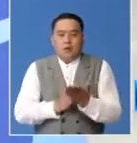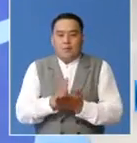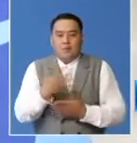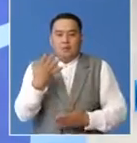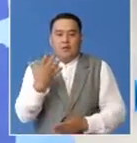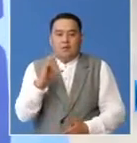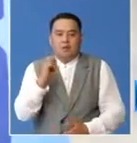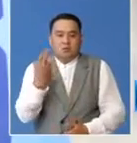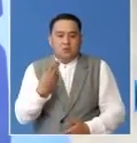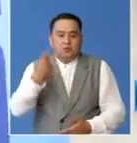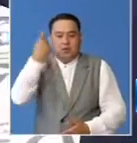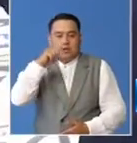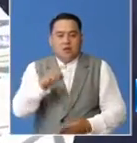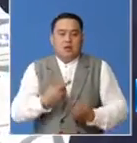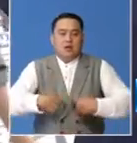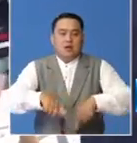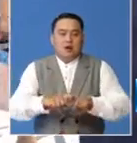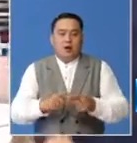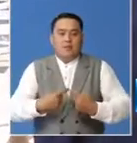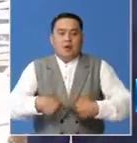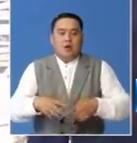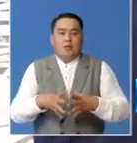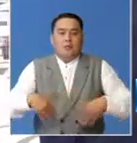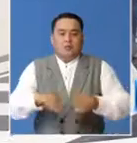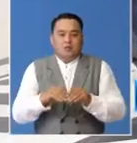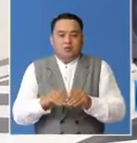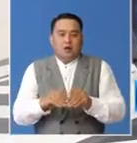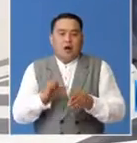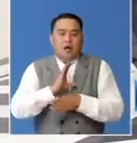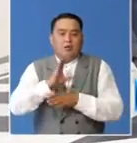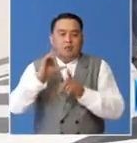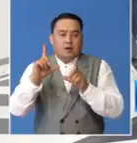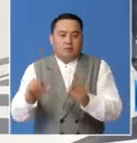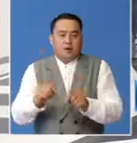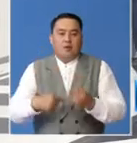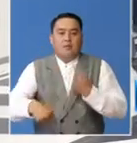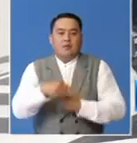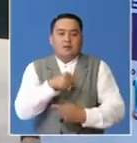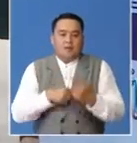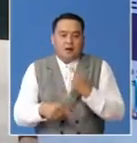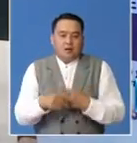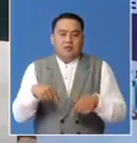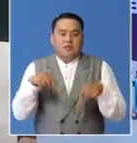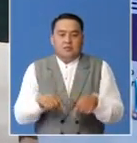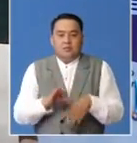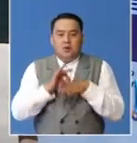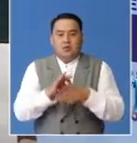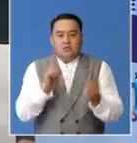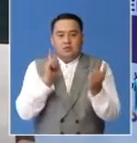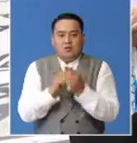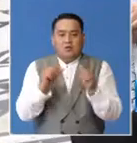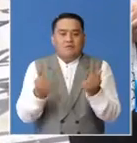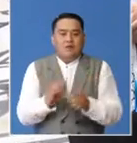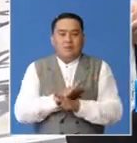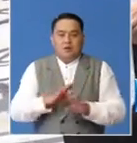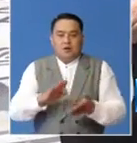5 социальных инициатив члены Республиканского общественного совета отправились в Палату предпринимателей. Здесь прошла встреча в